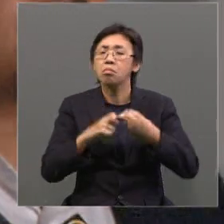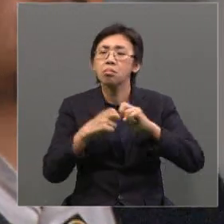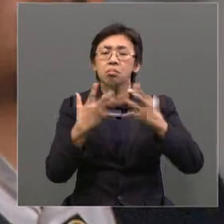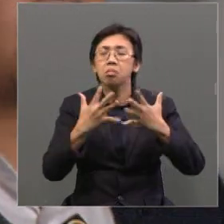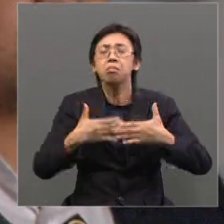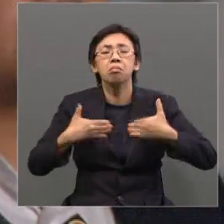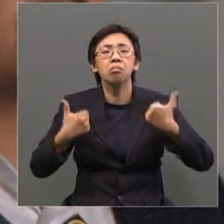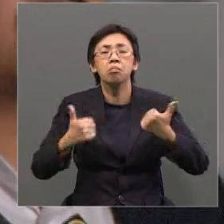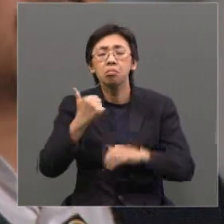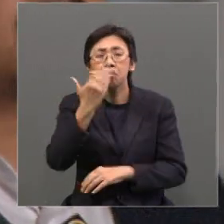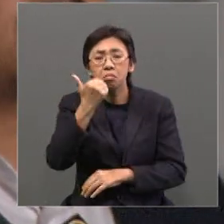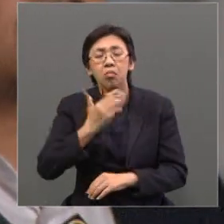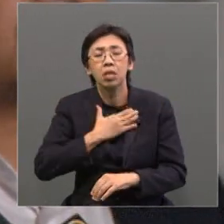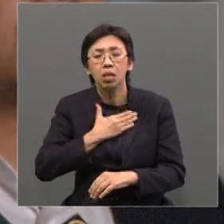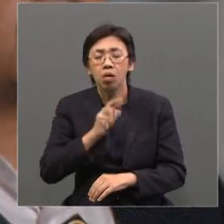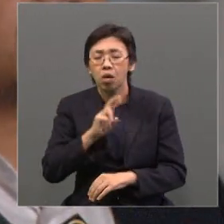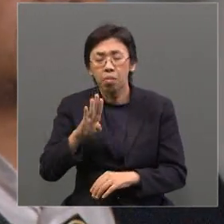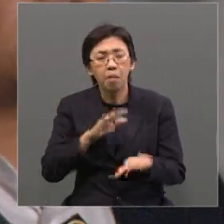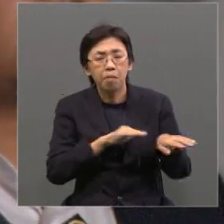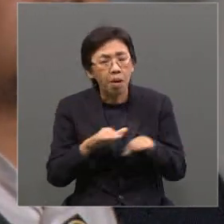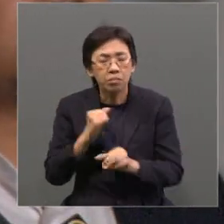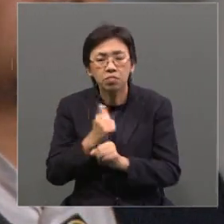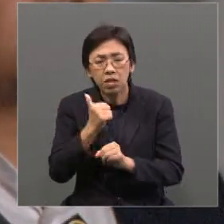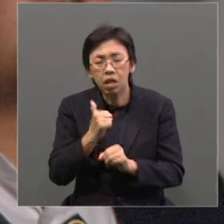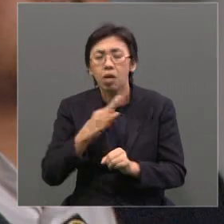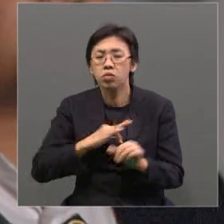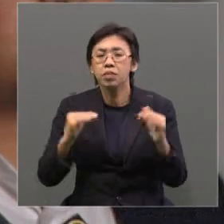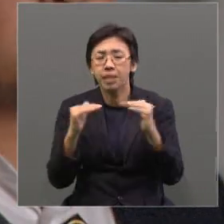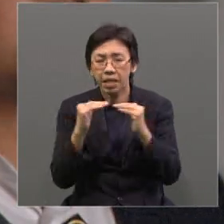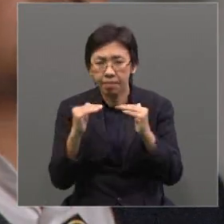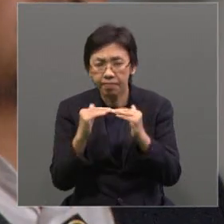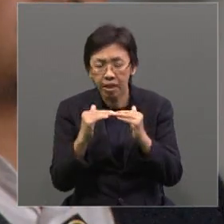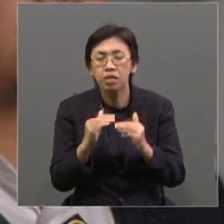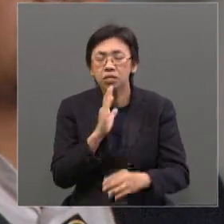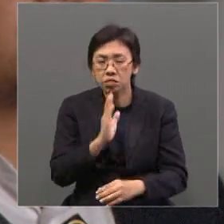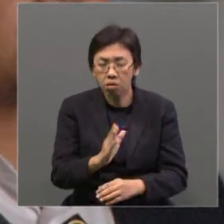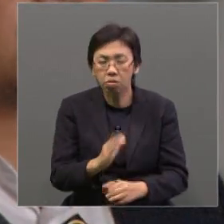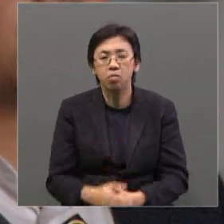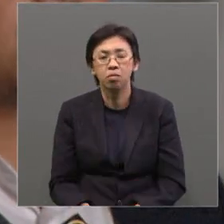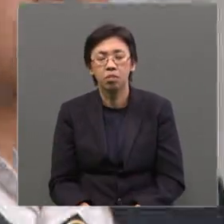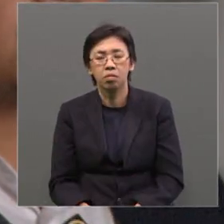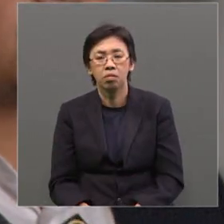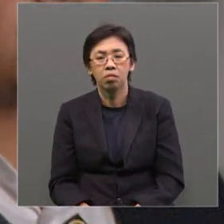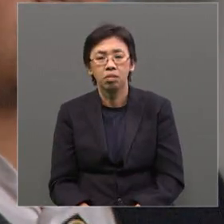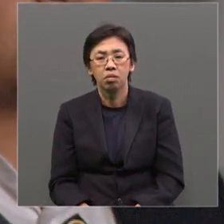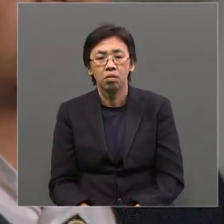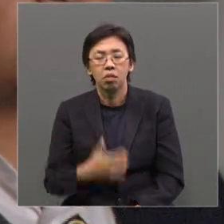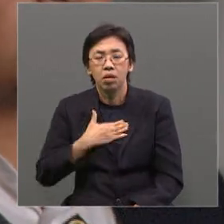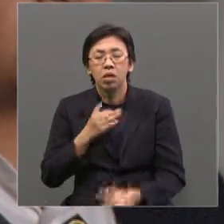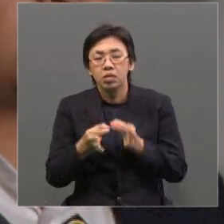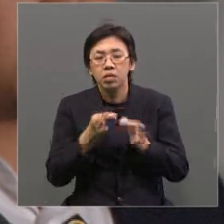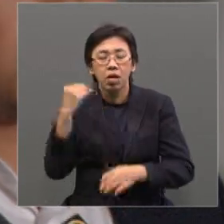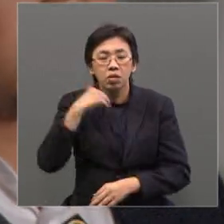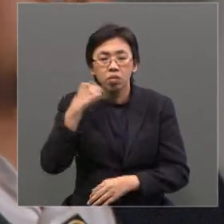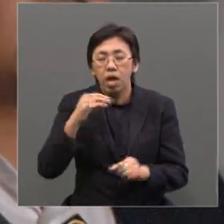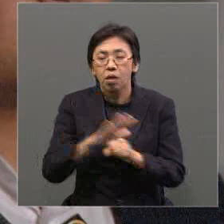รู้สึกว่าระบบของเราก็ดีอ่ะแล้วก็ให้ความเป็นธรรมแล้วก็ให้ความซื่อตรงนะครับก็คือเราก็มาชี้แจงทุกอย่างครบ